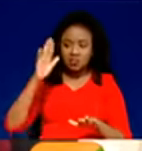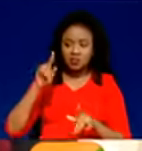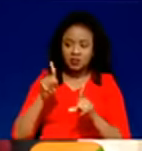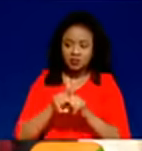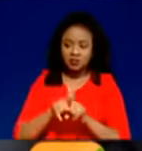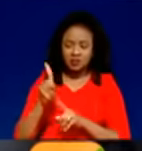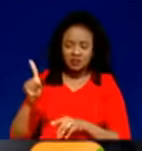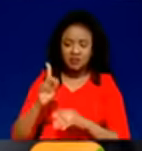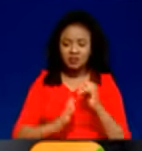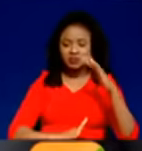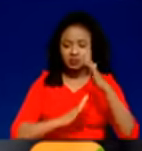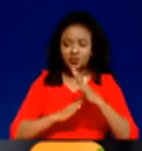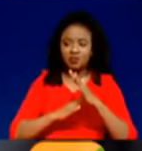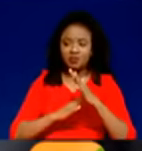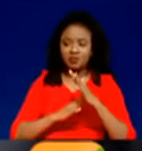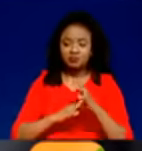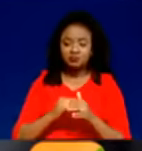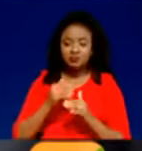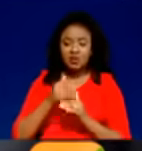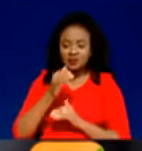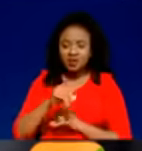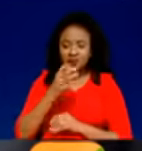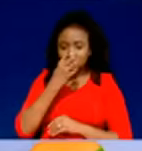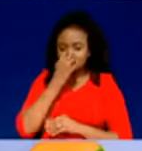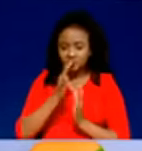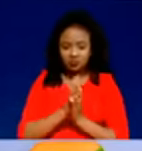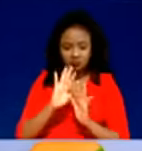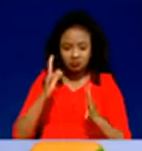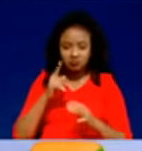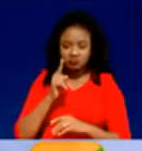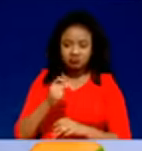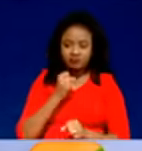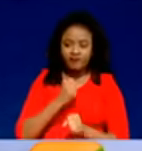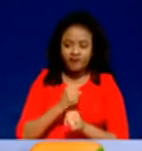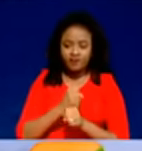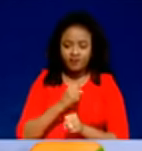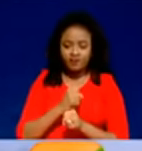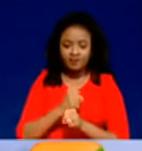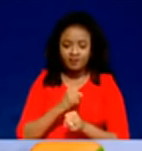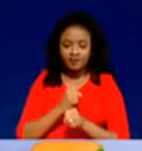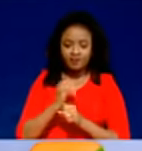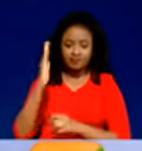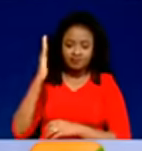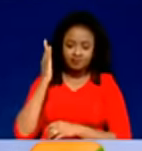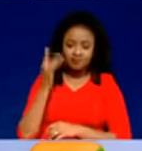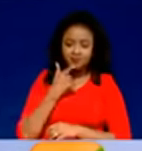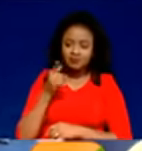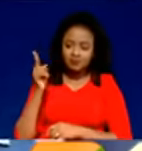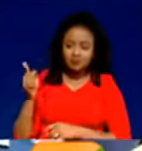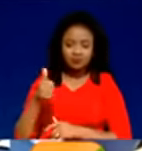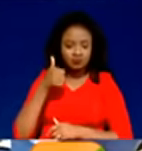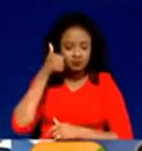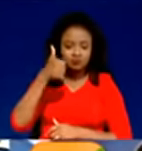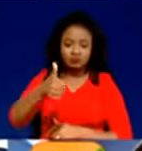ya Nairobi, ambapo Rais Ruto alimsifia kwa kazi zake katika idara ya ulinzi, akisema ndiye alikuwa